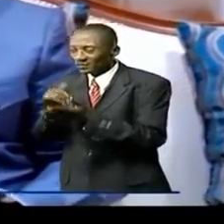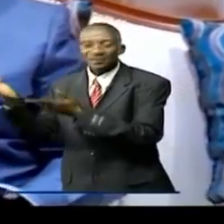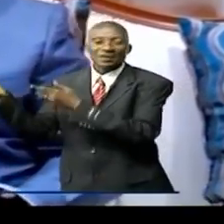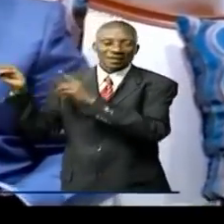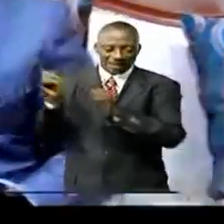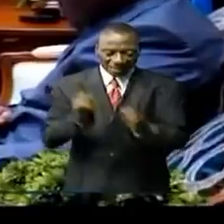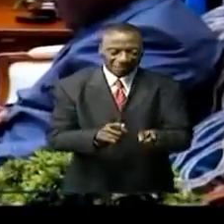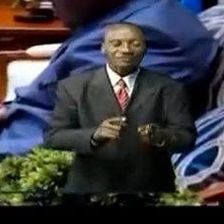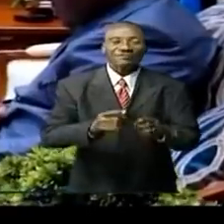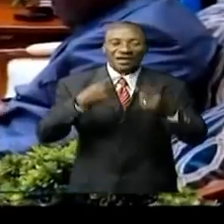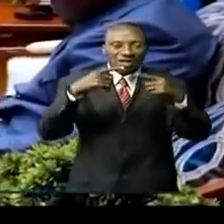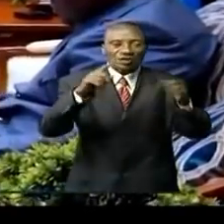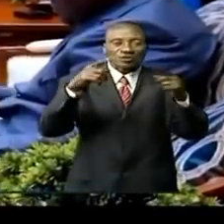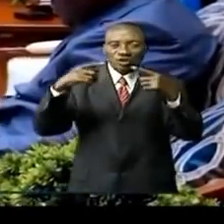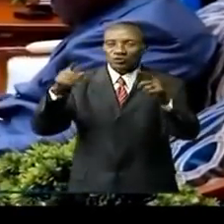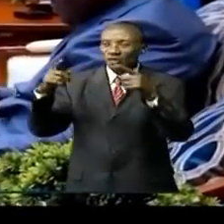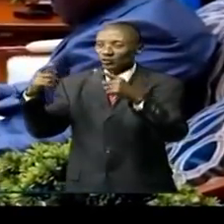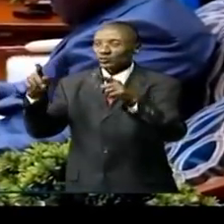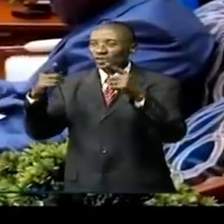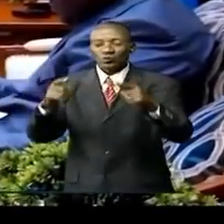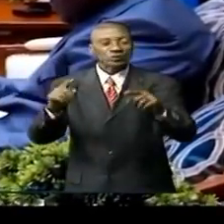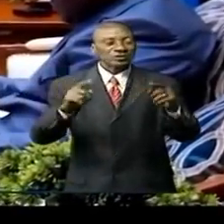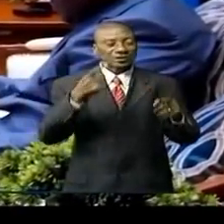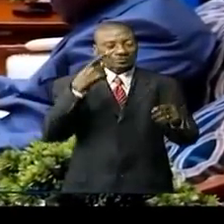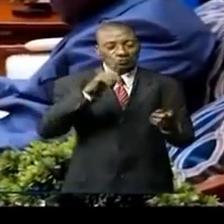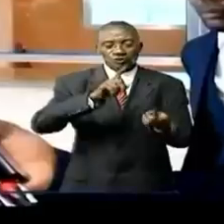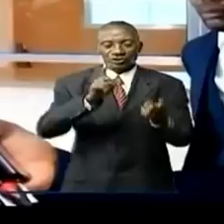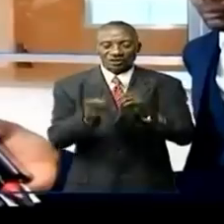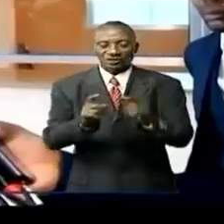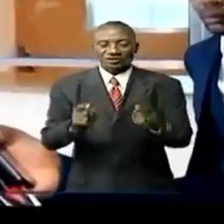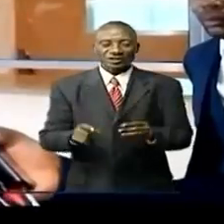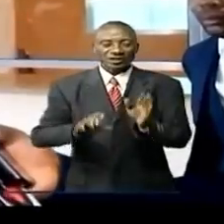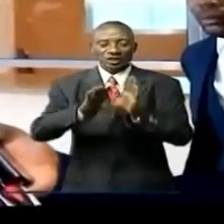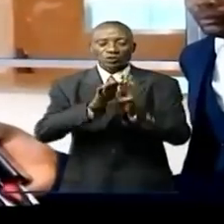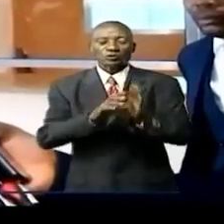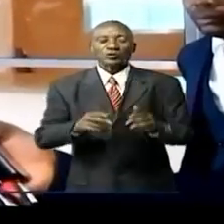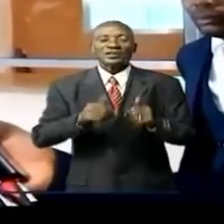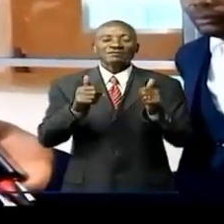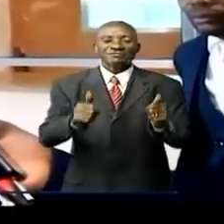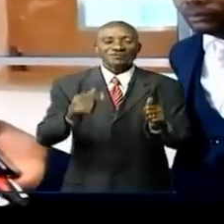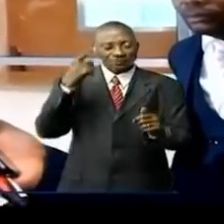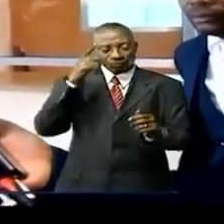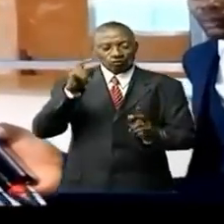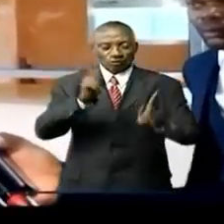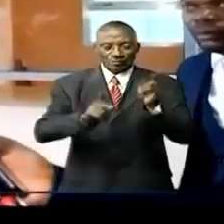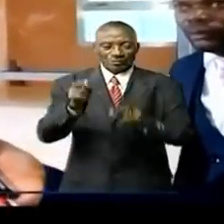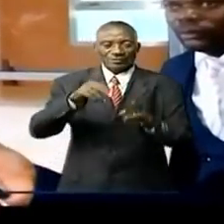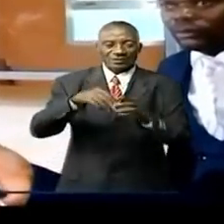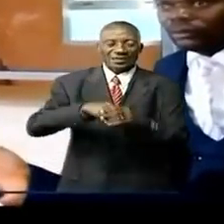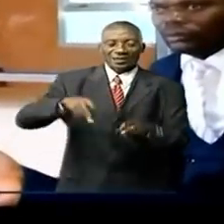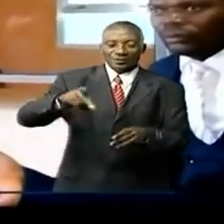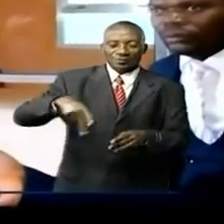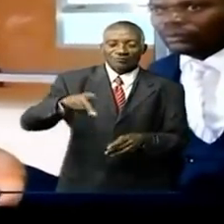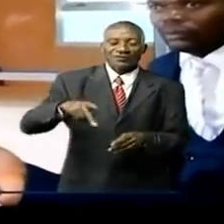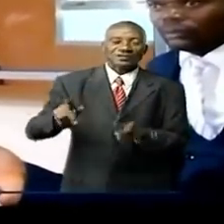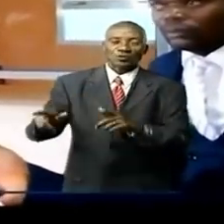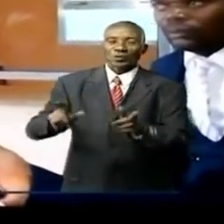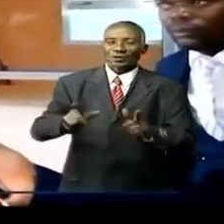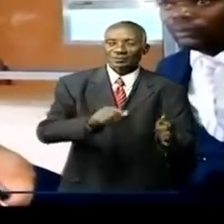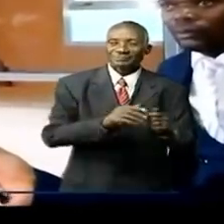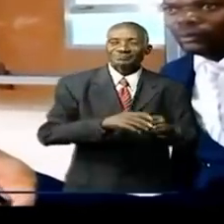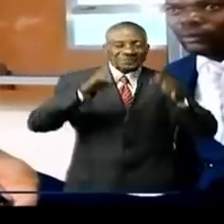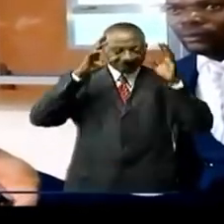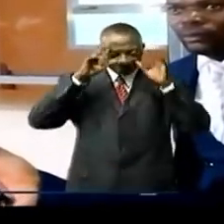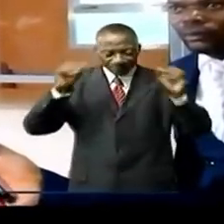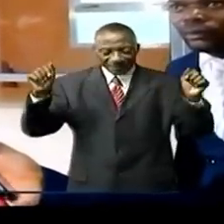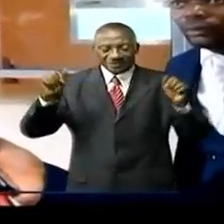de tous les 5 territoires du Lualaba. Le chef de l'État nous a donné des instructions. Il veut voir un peuple qui est en train de dormir